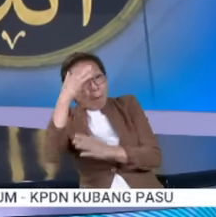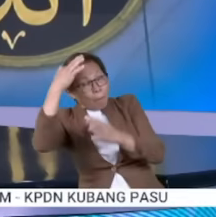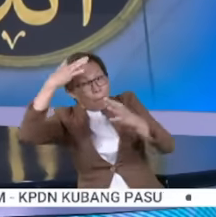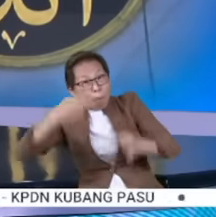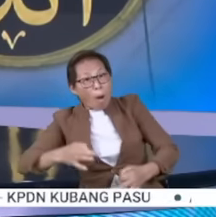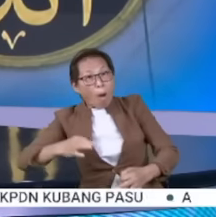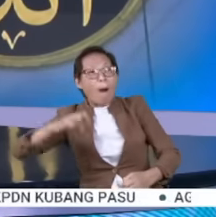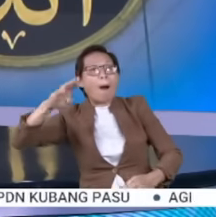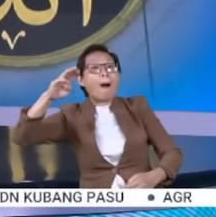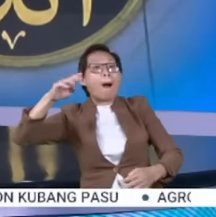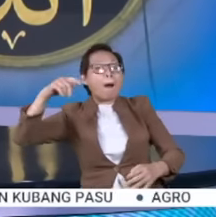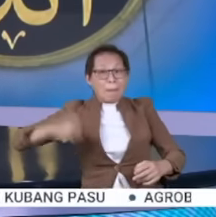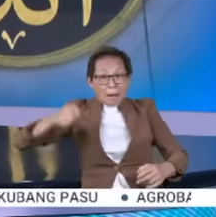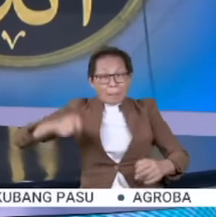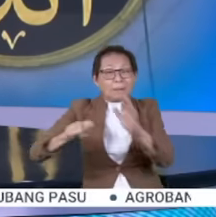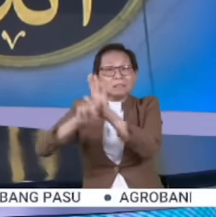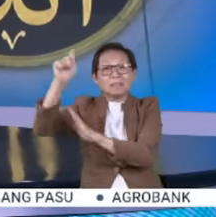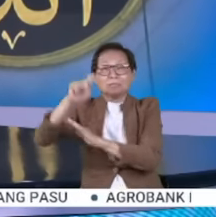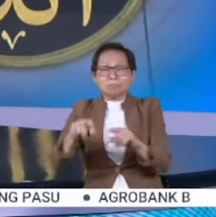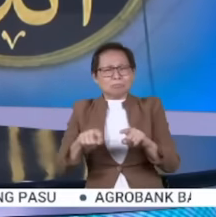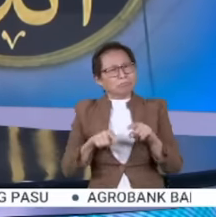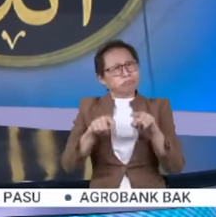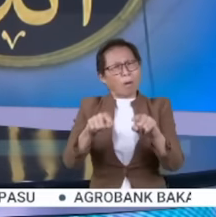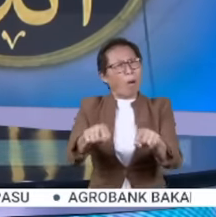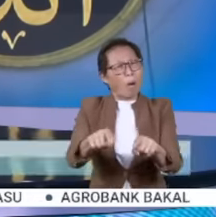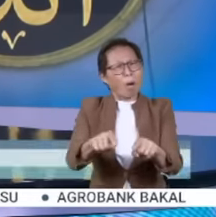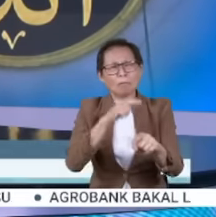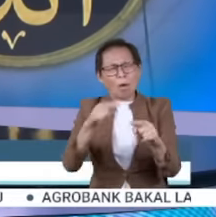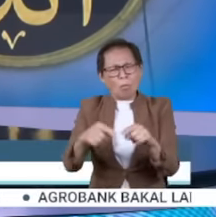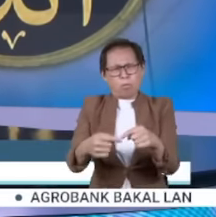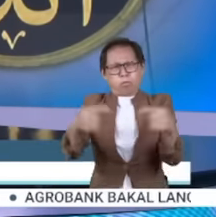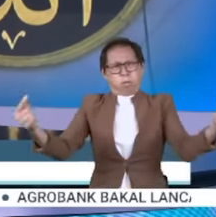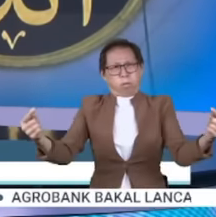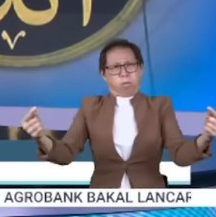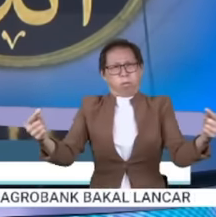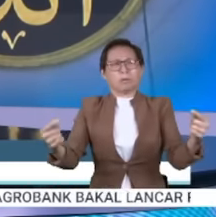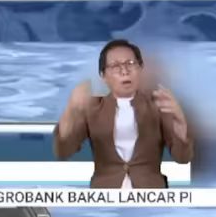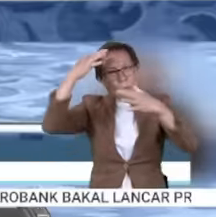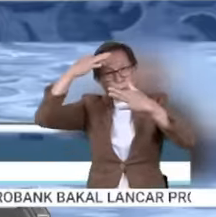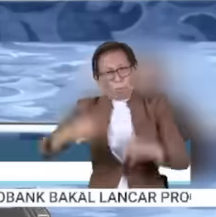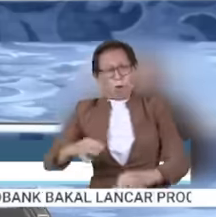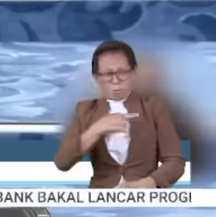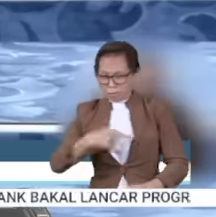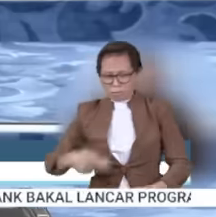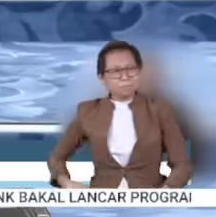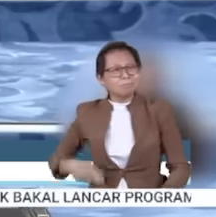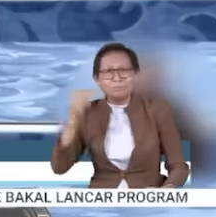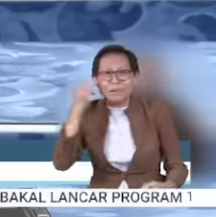tinggi adalah lari serta tidak bercanggah dengan keputusan majelis raja-raja Melayu